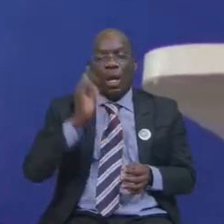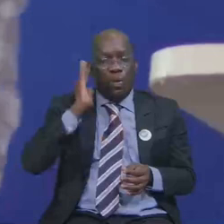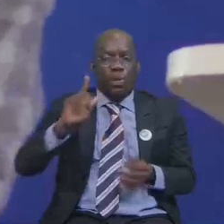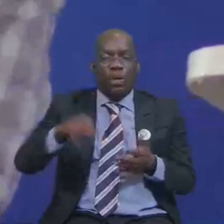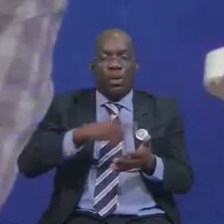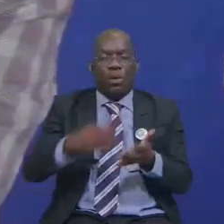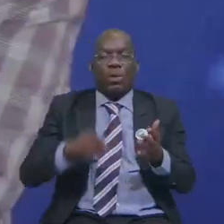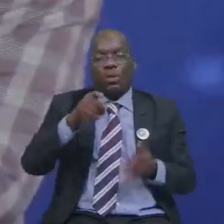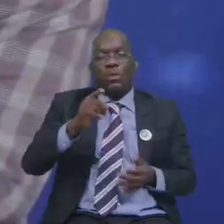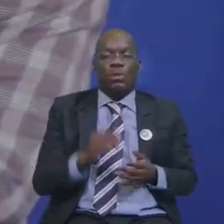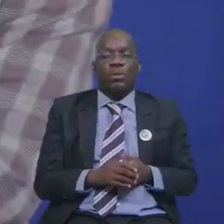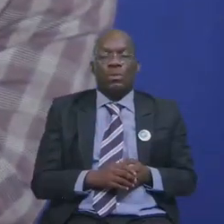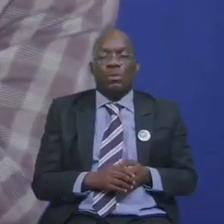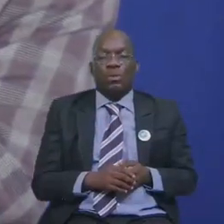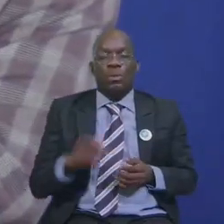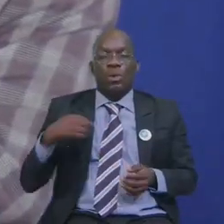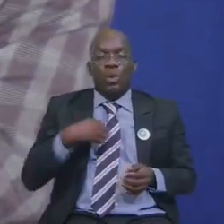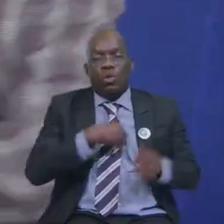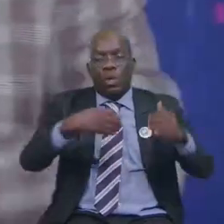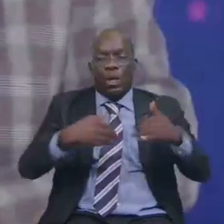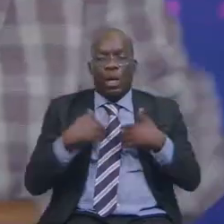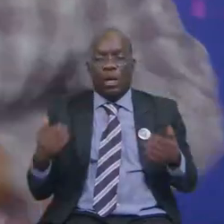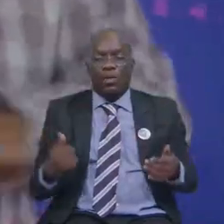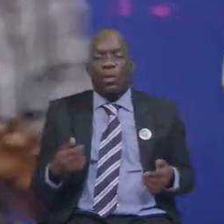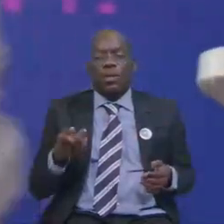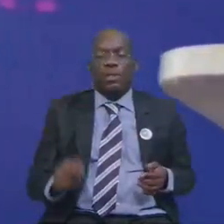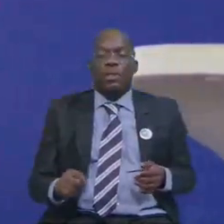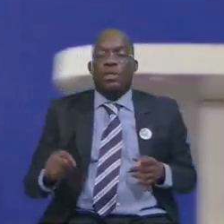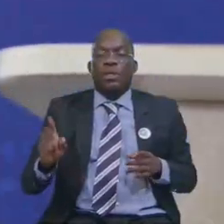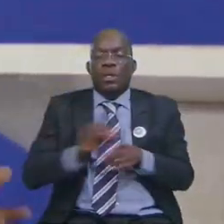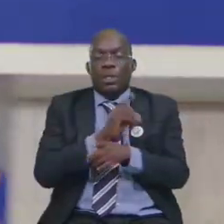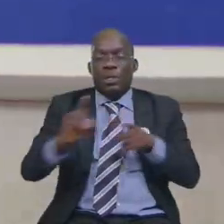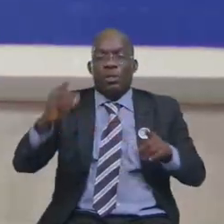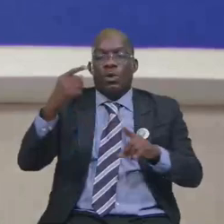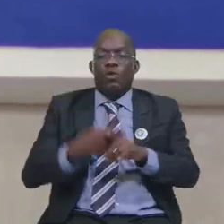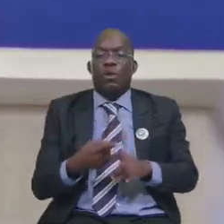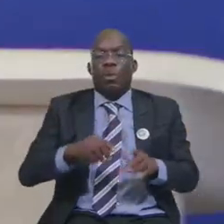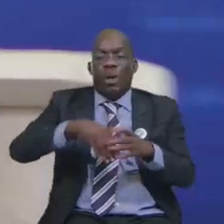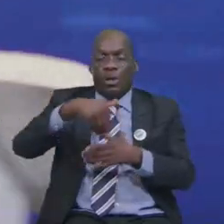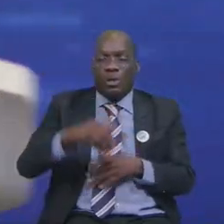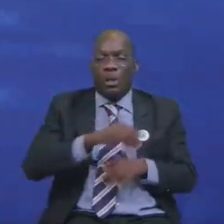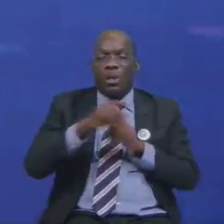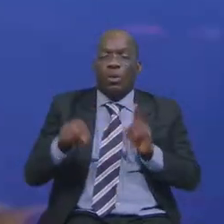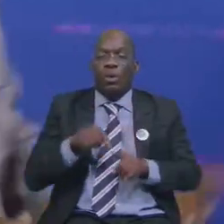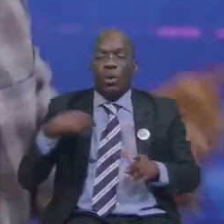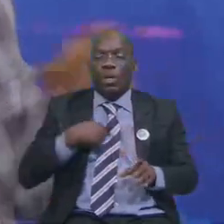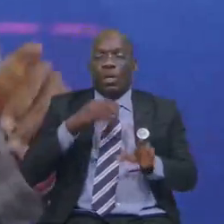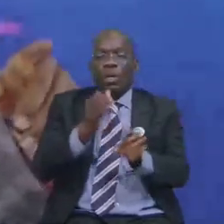nous avons la discipline de l'extérieur maintenant quand nous arrivons au secondaire